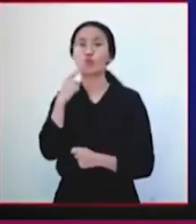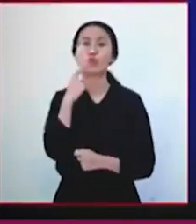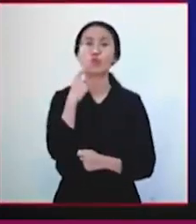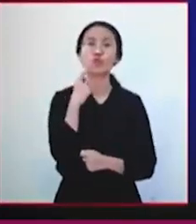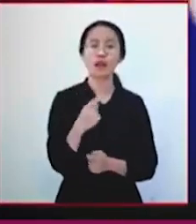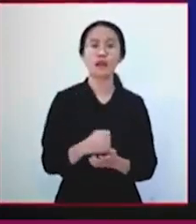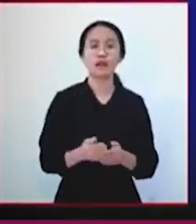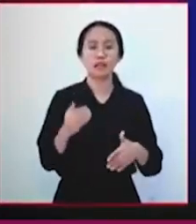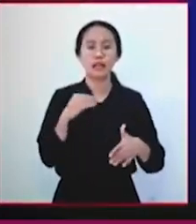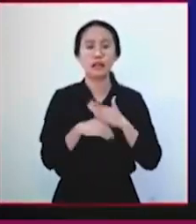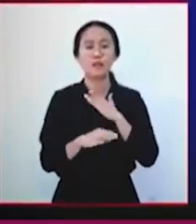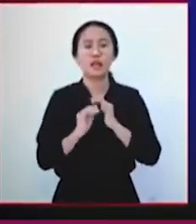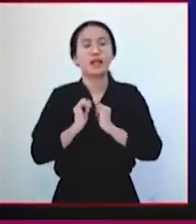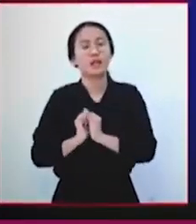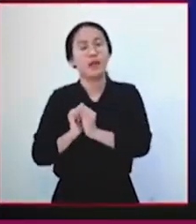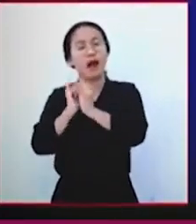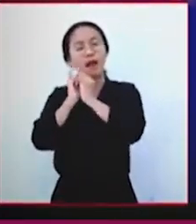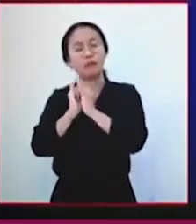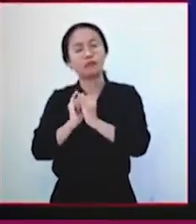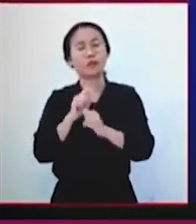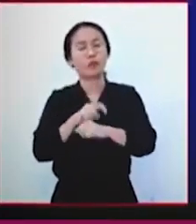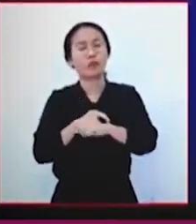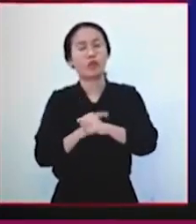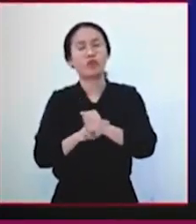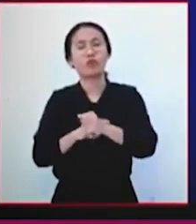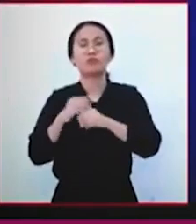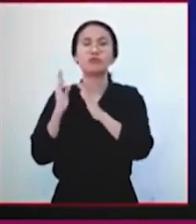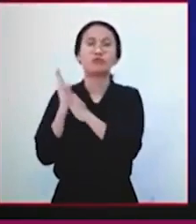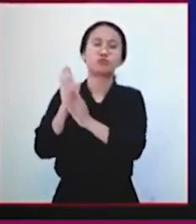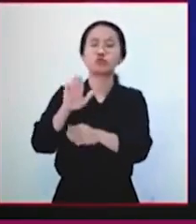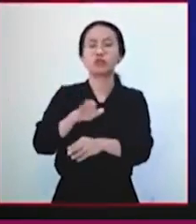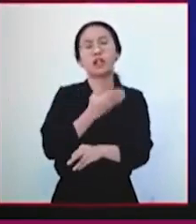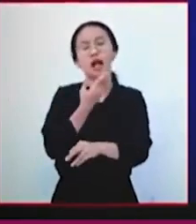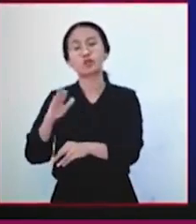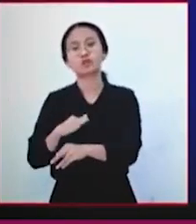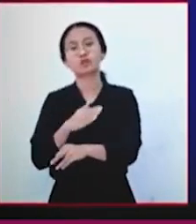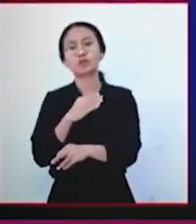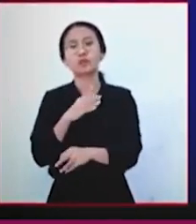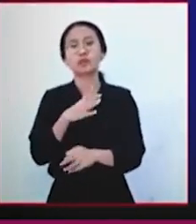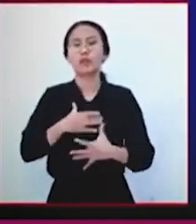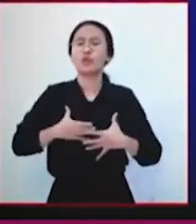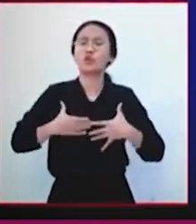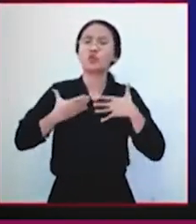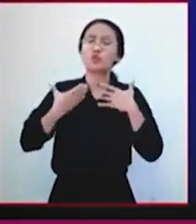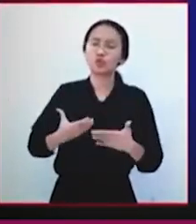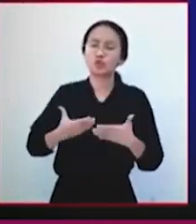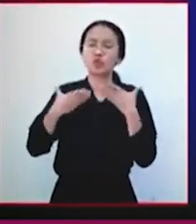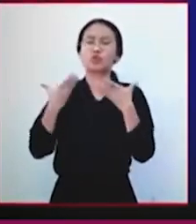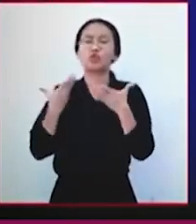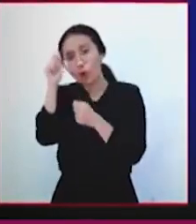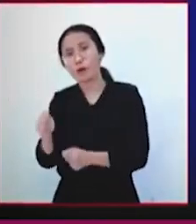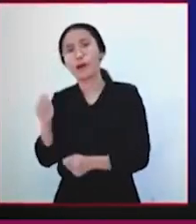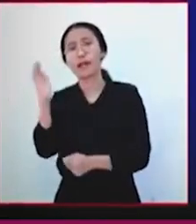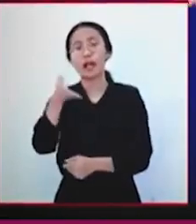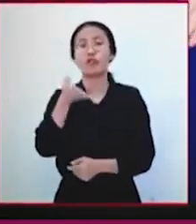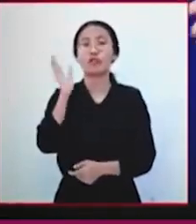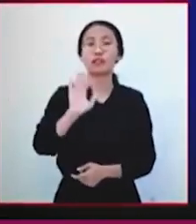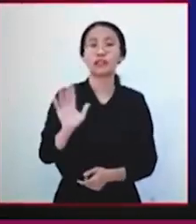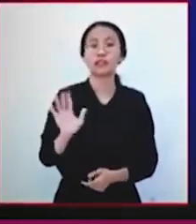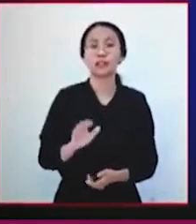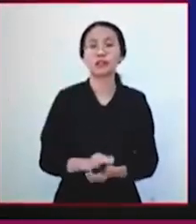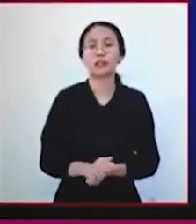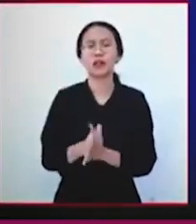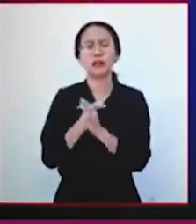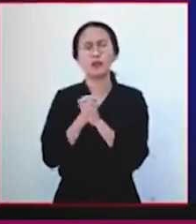tidak bersikap beribadah pada saat lagu pujian dinaikkan Apakah engkau sungguh-sungguh memuji dia sikap tidak engkau tidak hormat kepada dia pada saat